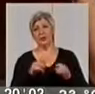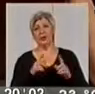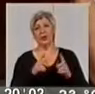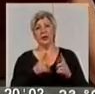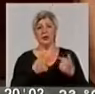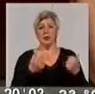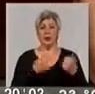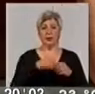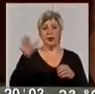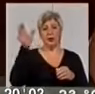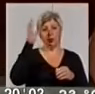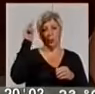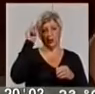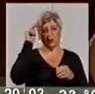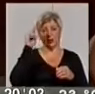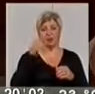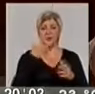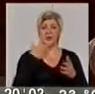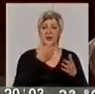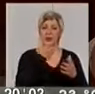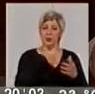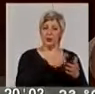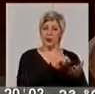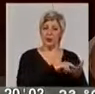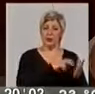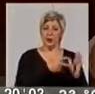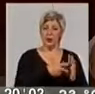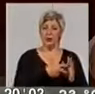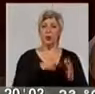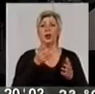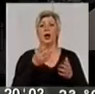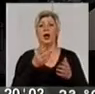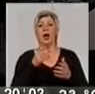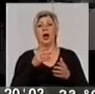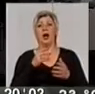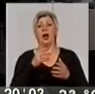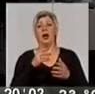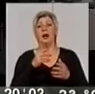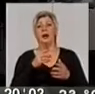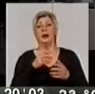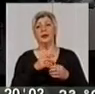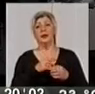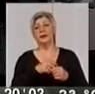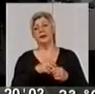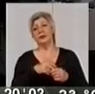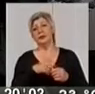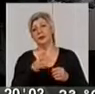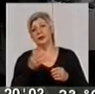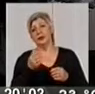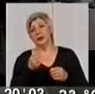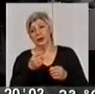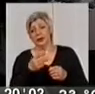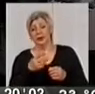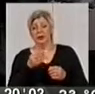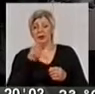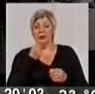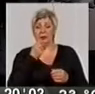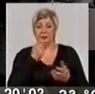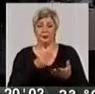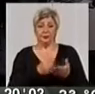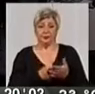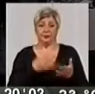за рахунок, як воно не менше, чим в минулому році, але з урахуванням того, що і вартість же ж харчування виростає і так далі.